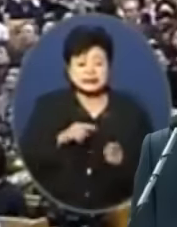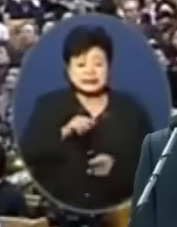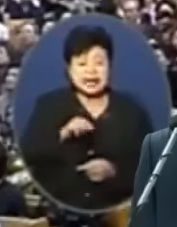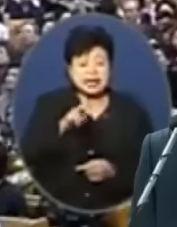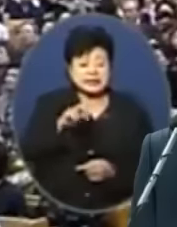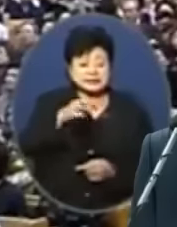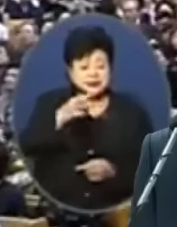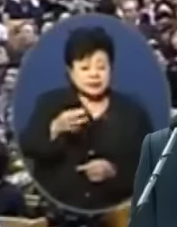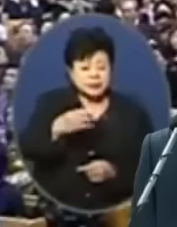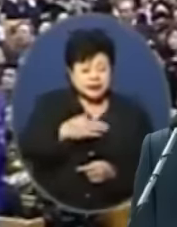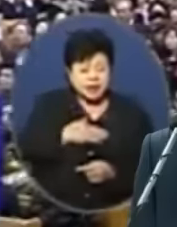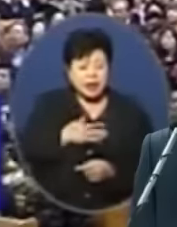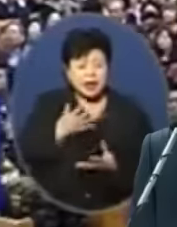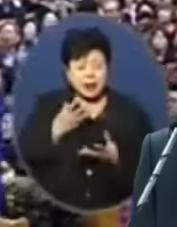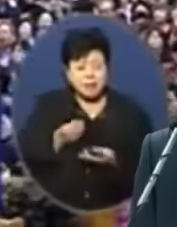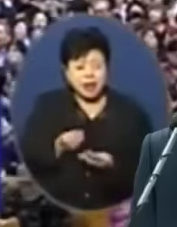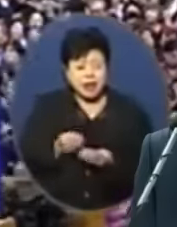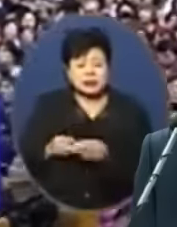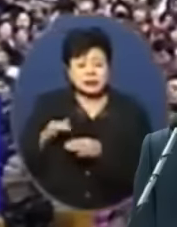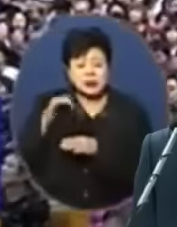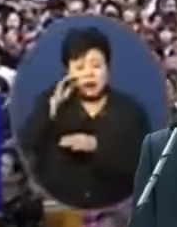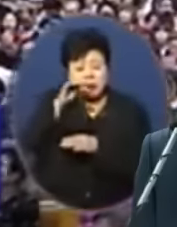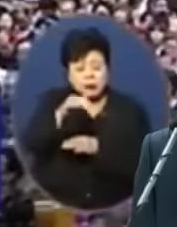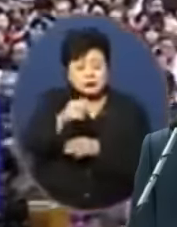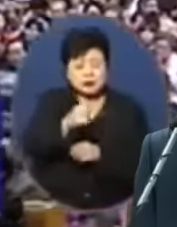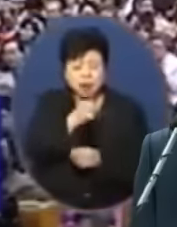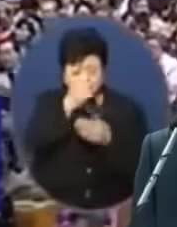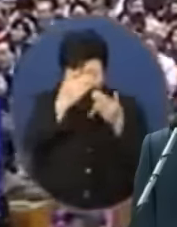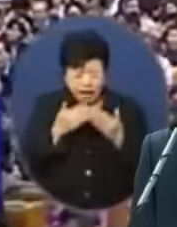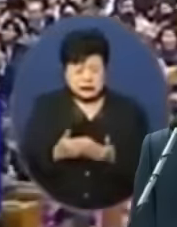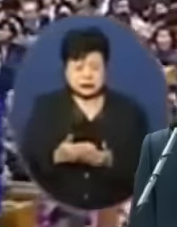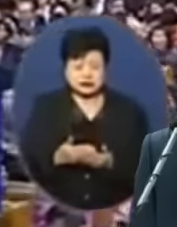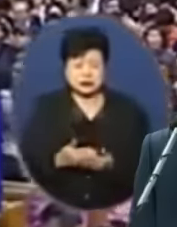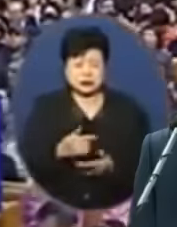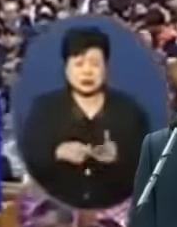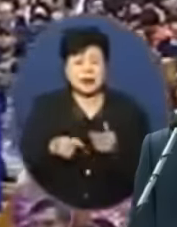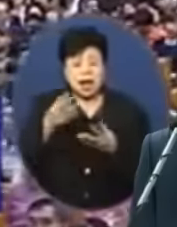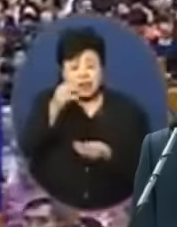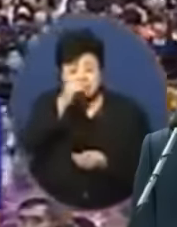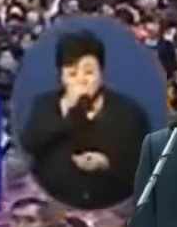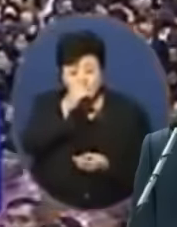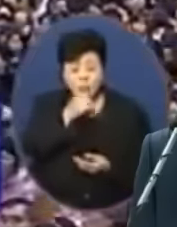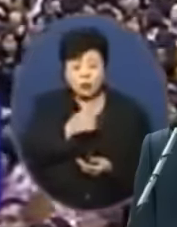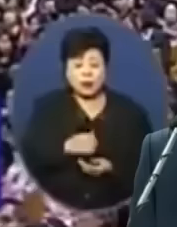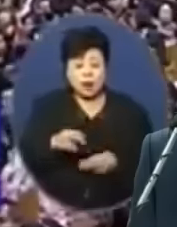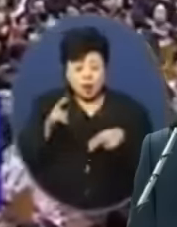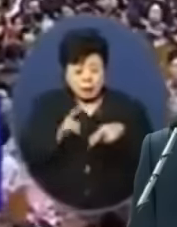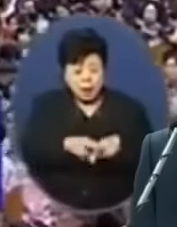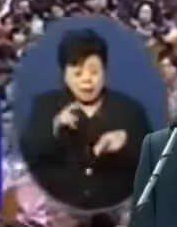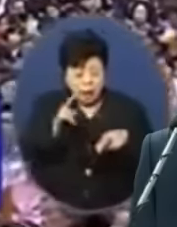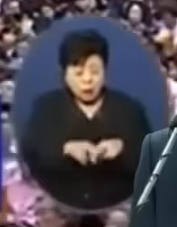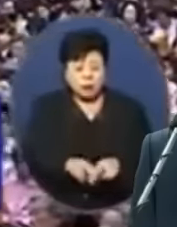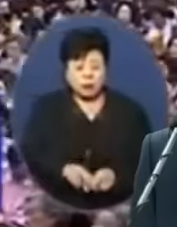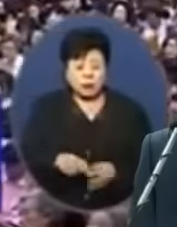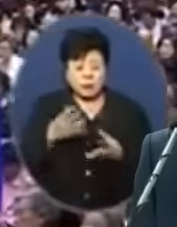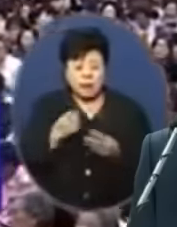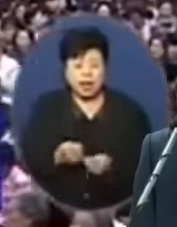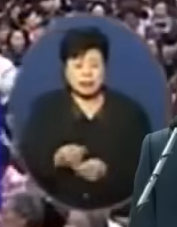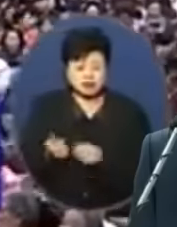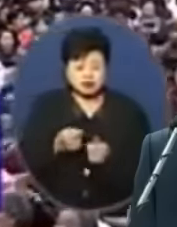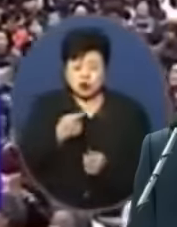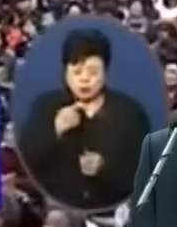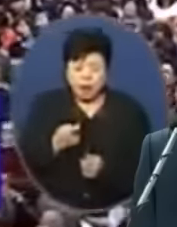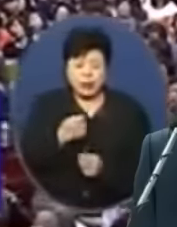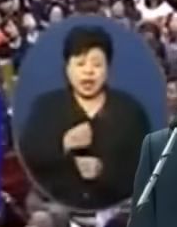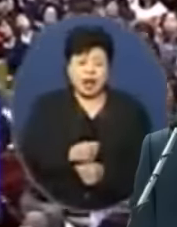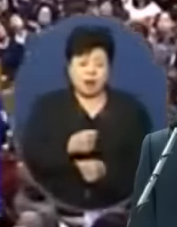27절에 보면 내가 수고를 넘치도록 하고 옥에 갇히기도 더 많이 하고 매도 수없이 맞고 여러 번